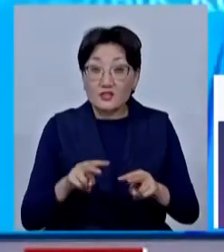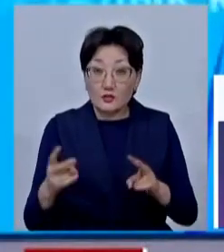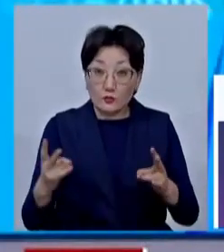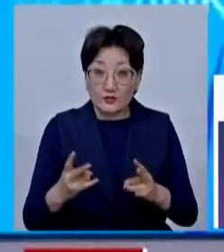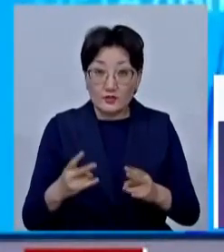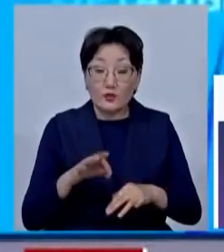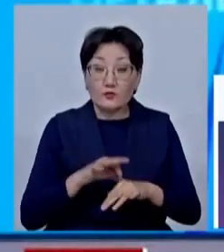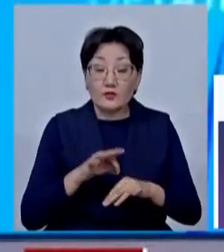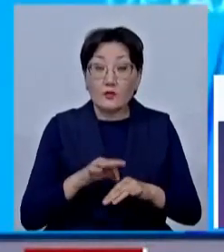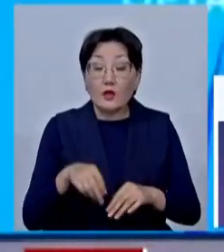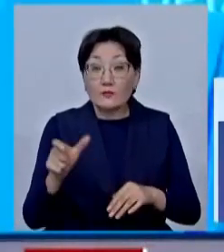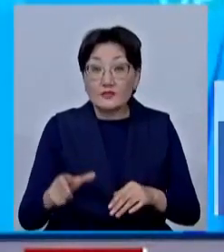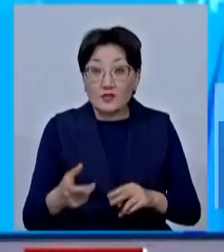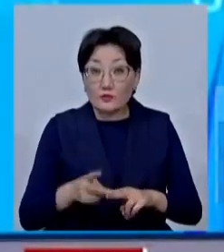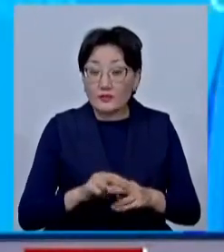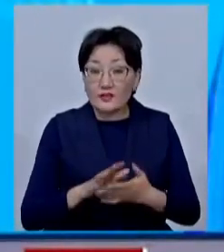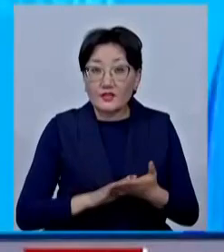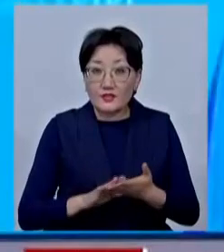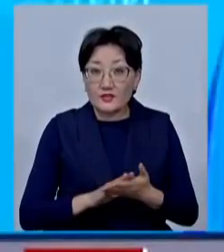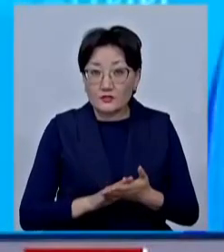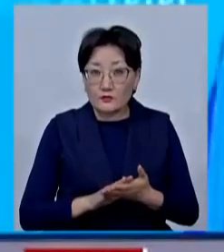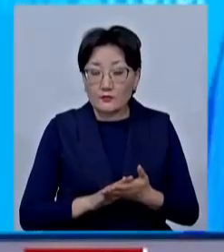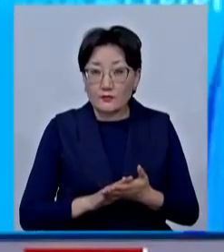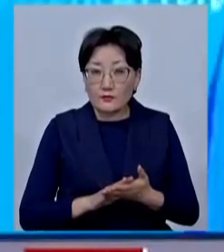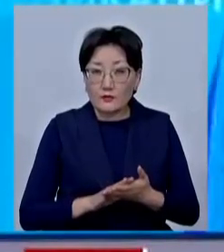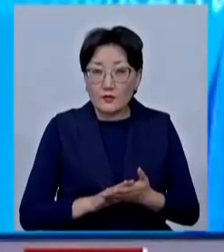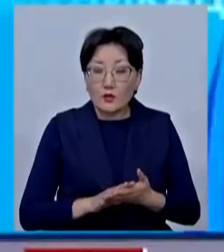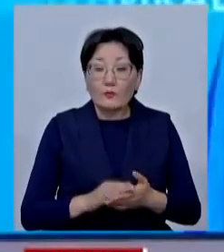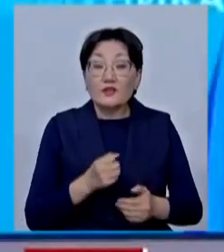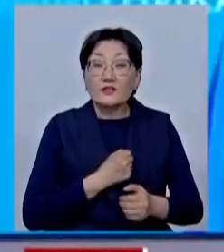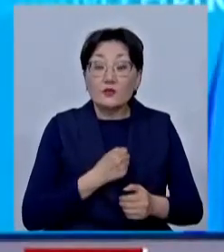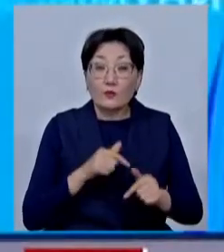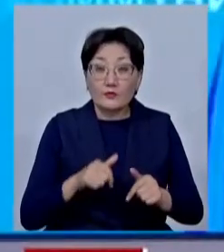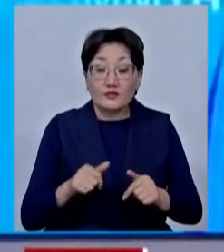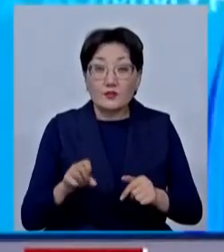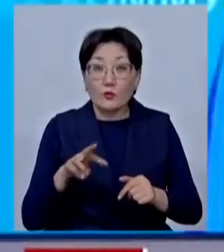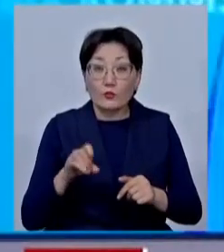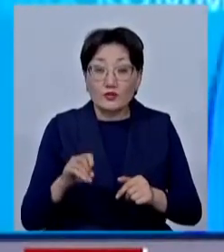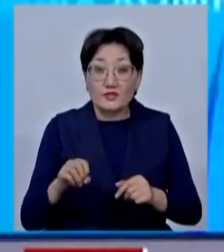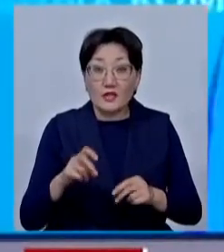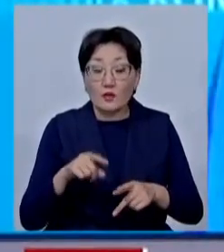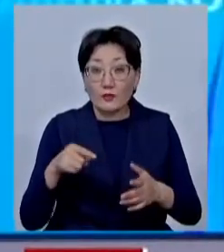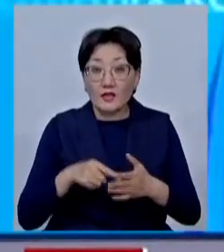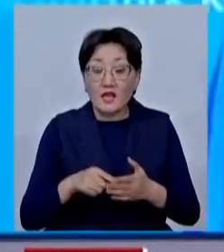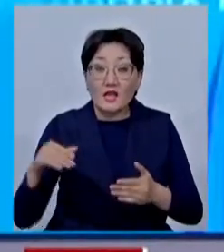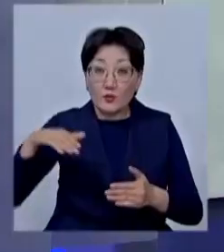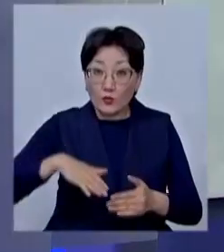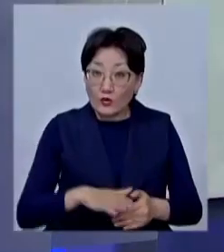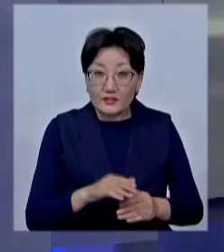қажет. Эпидемиологтар сондықтан ештеңе салмауға кеңес беруде. Өкінішке қарай биыл мұз қалашықтарымен сырғанық салынбайды.